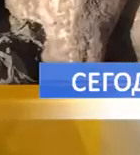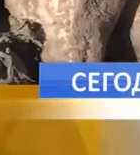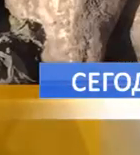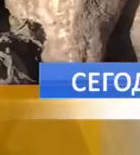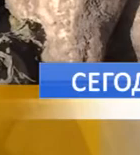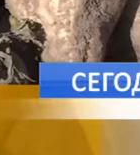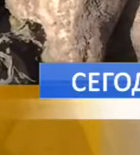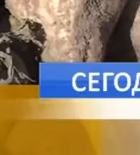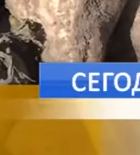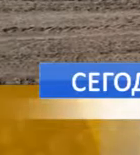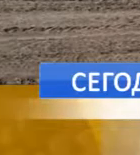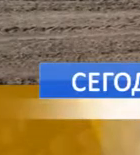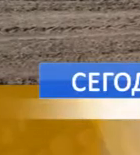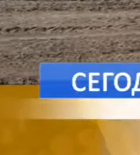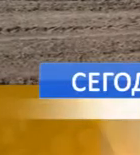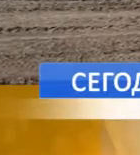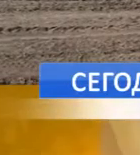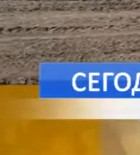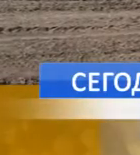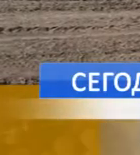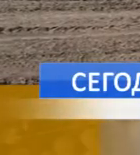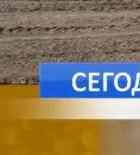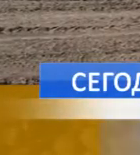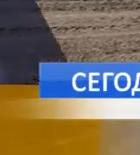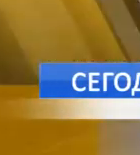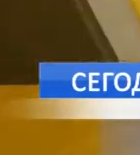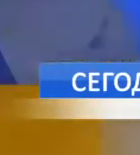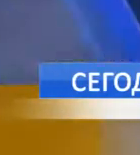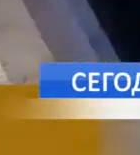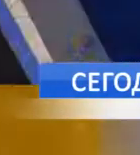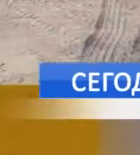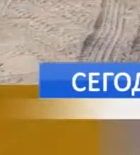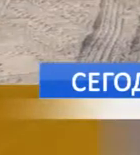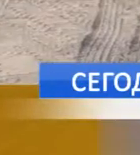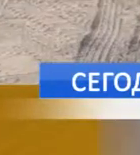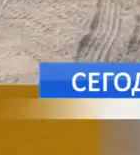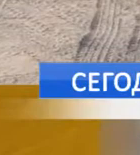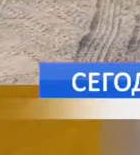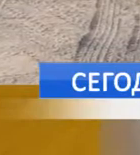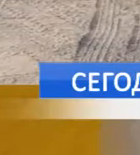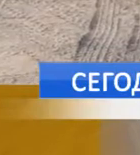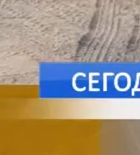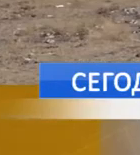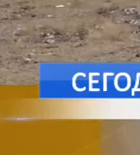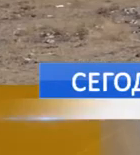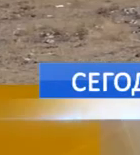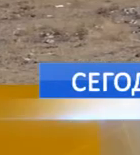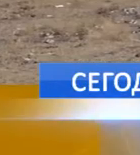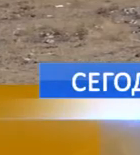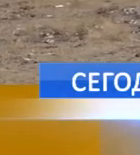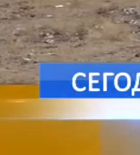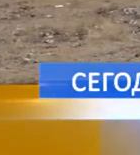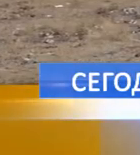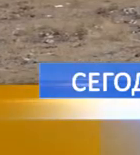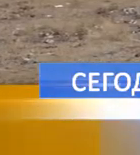Свекловоды Сарканского района установили новый рекорд по урожайности свеклы. Неужели сбылось? 60 лет жители села Каракум